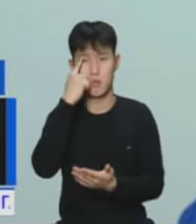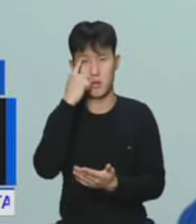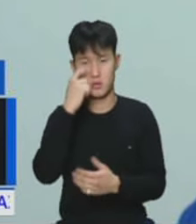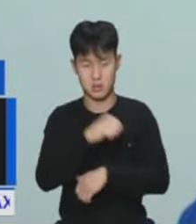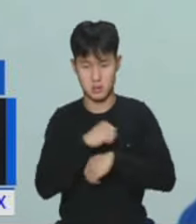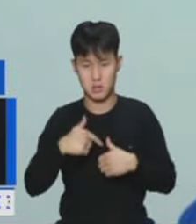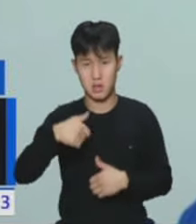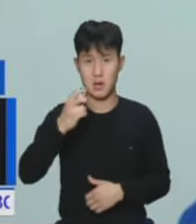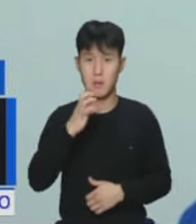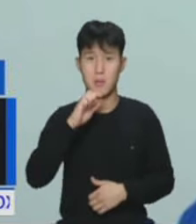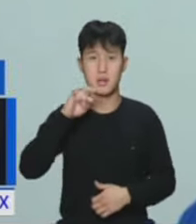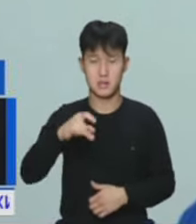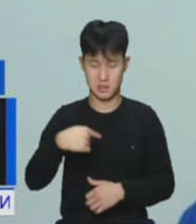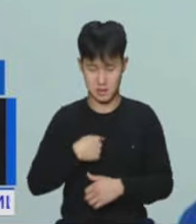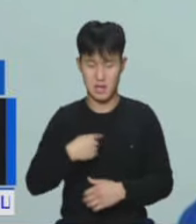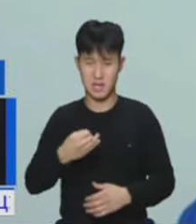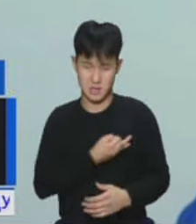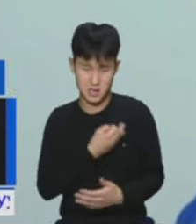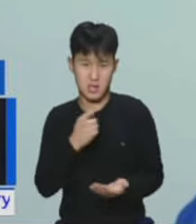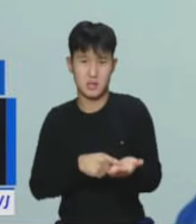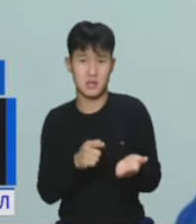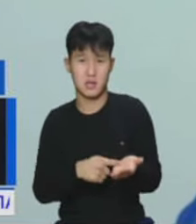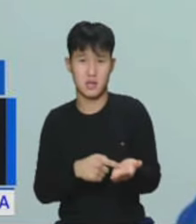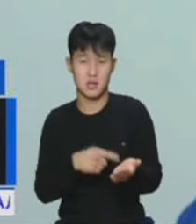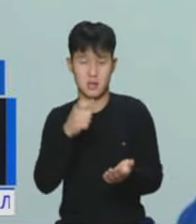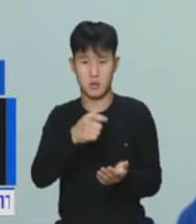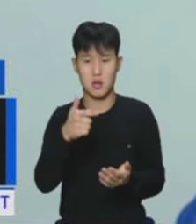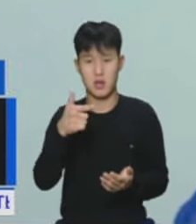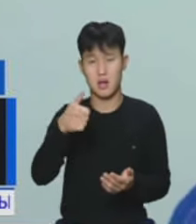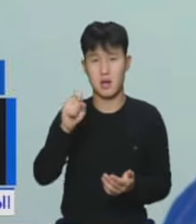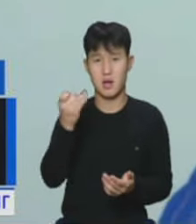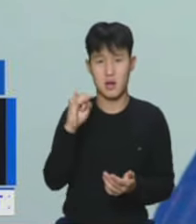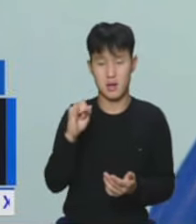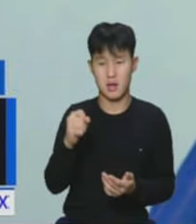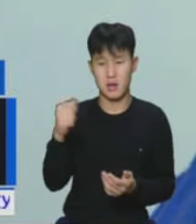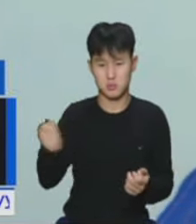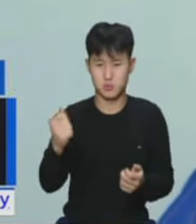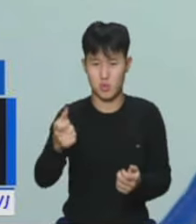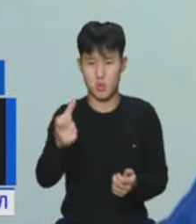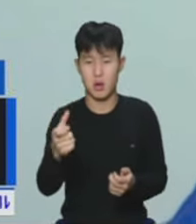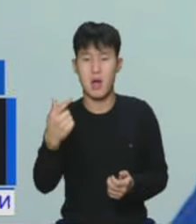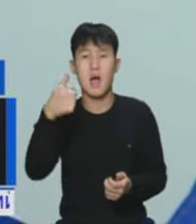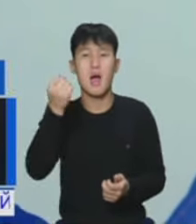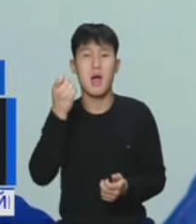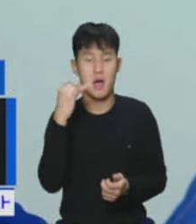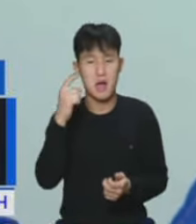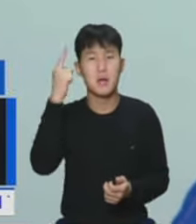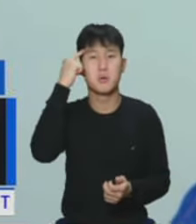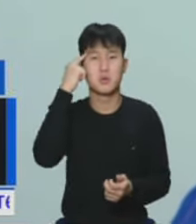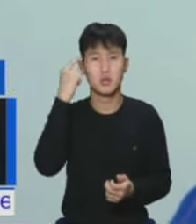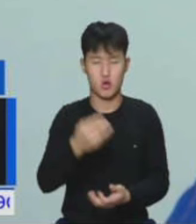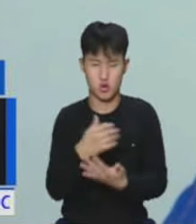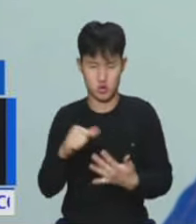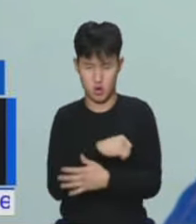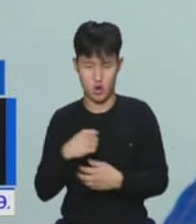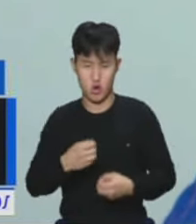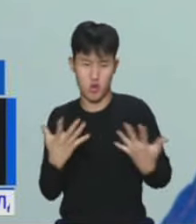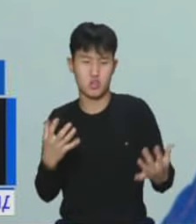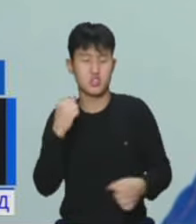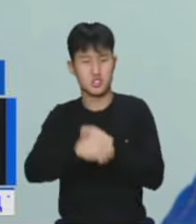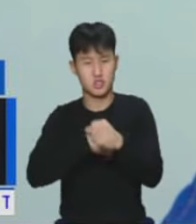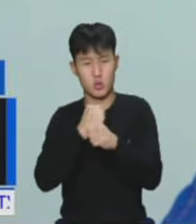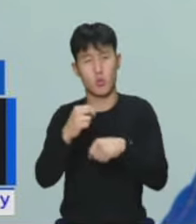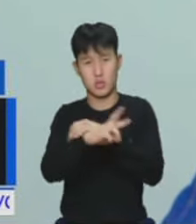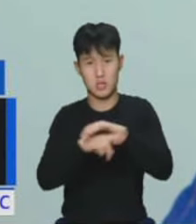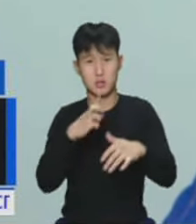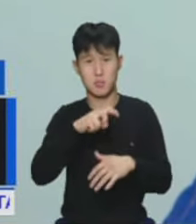итгэе. Эднээс одоо нөгөө гахаа хариулсан хүн гахаа л ганцхан боддог гэдэг шиг өөрсдөө олон жил хулгай хийсэн сайд нар ч тэгэл мань